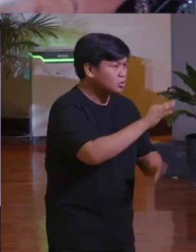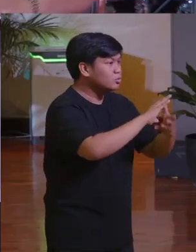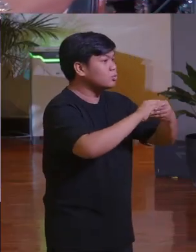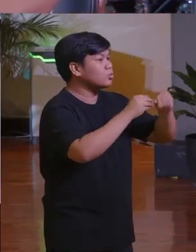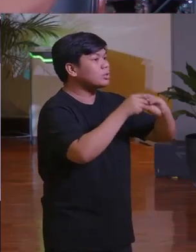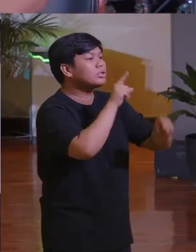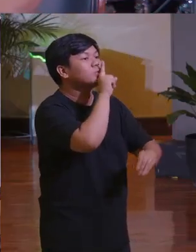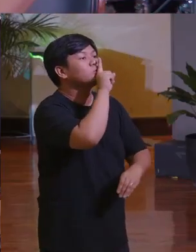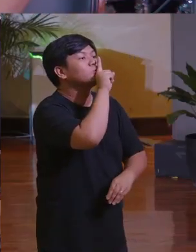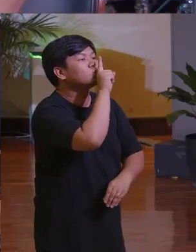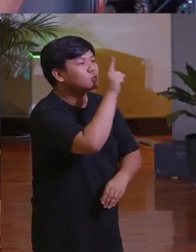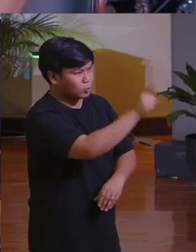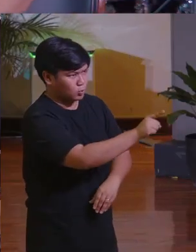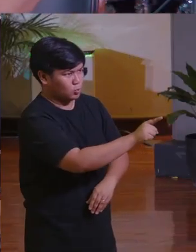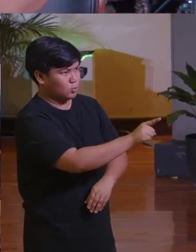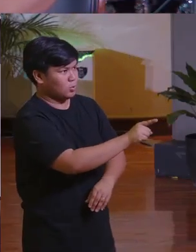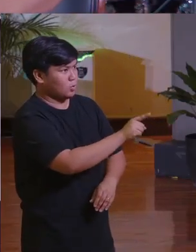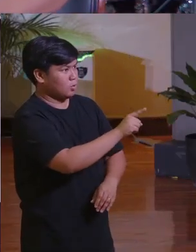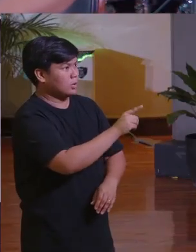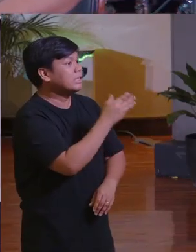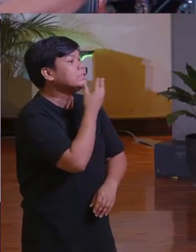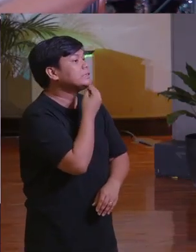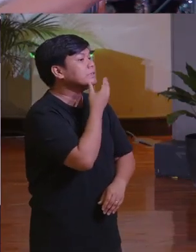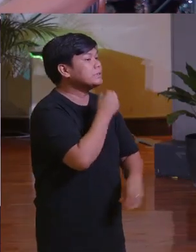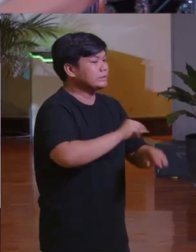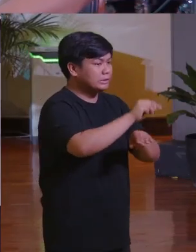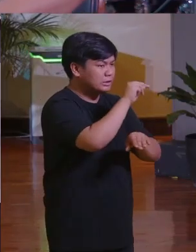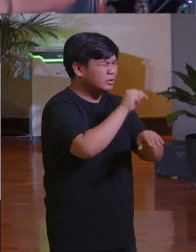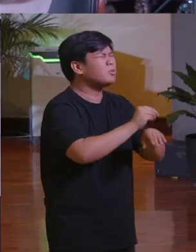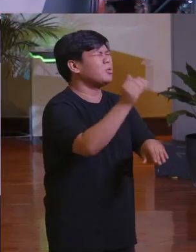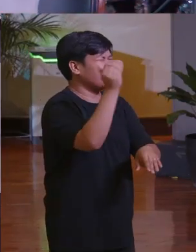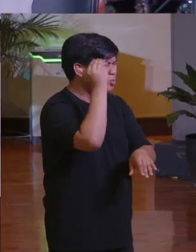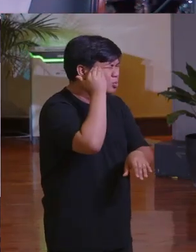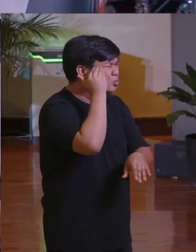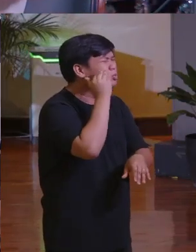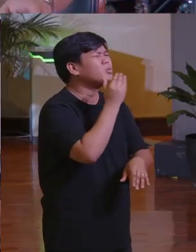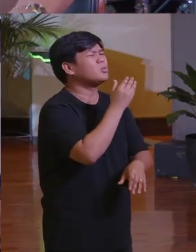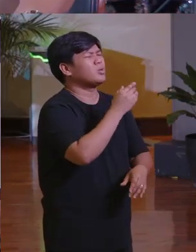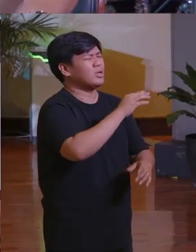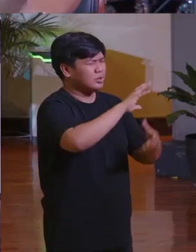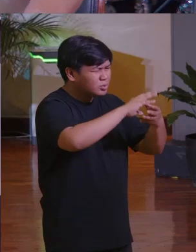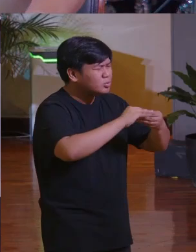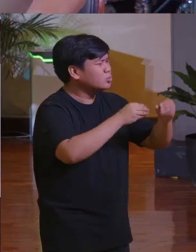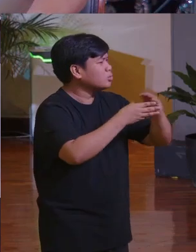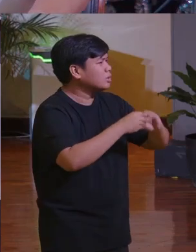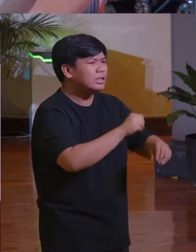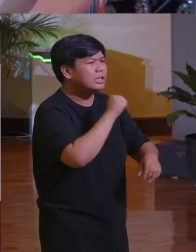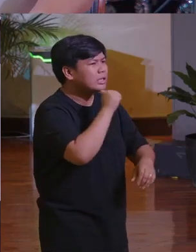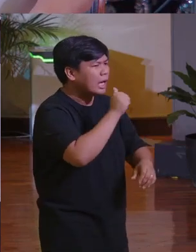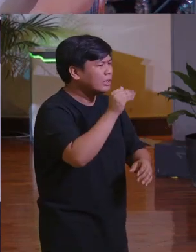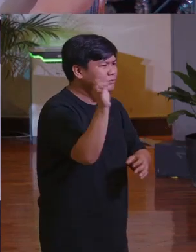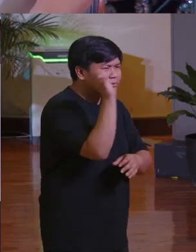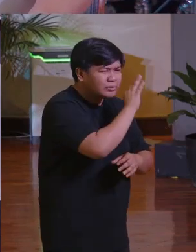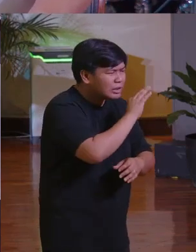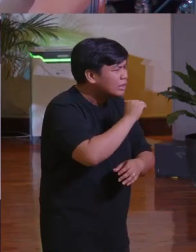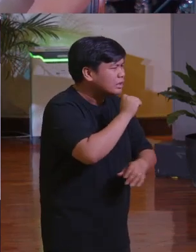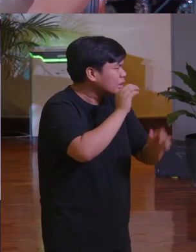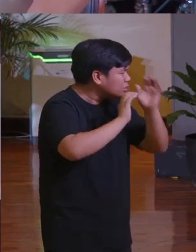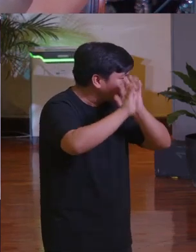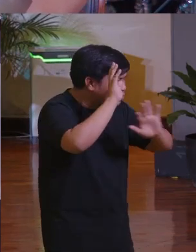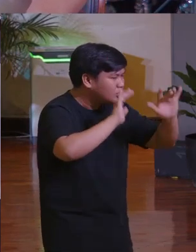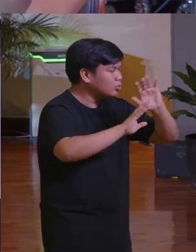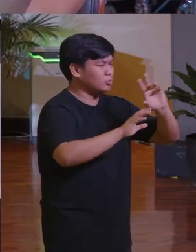propeta, historical, totoong tao, hindi myth, hindi kung kwento-kwento lang, isang totoong